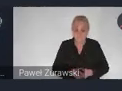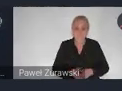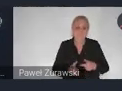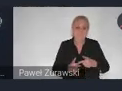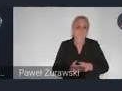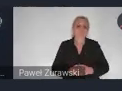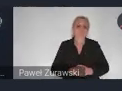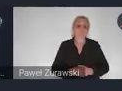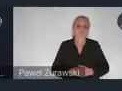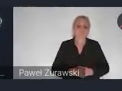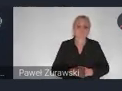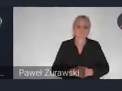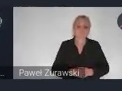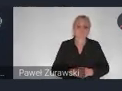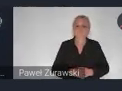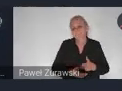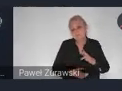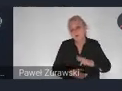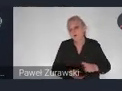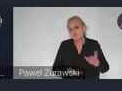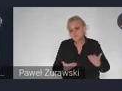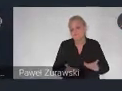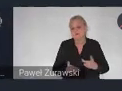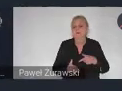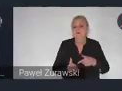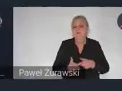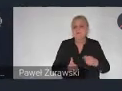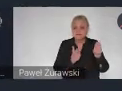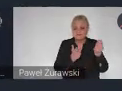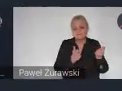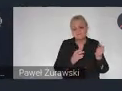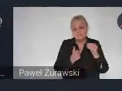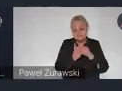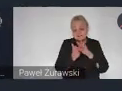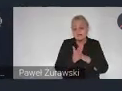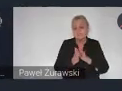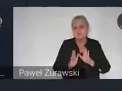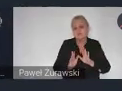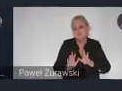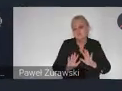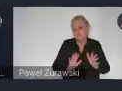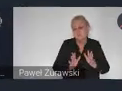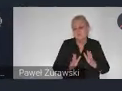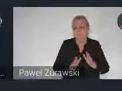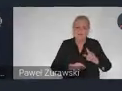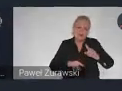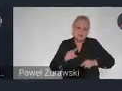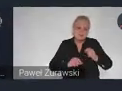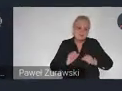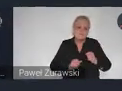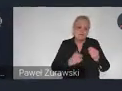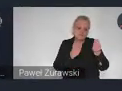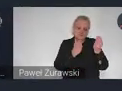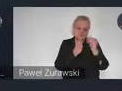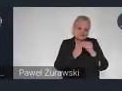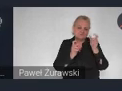to że oczywiście poza wpisaniem tutaj w sposób że tak powiem klasyczny